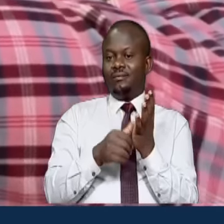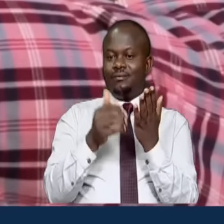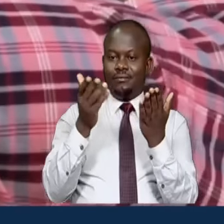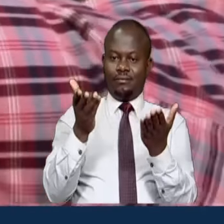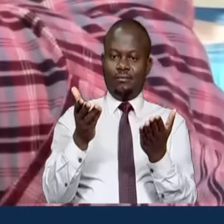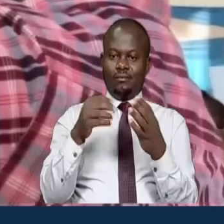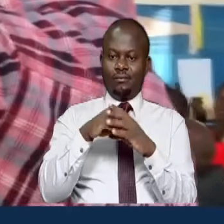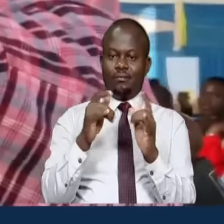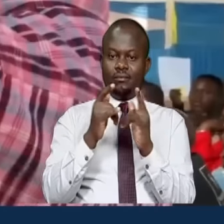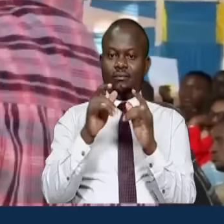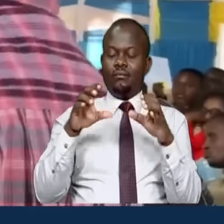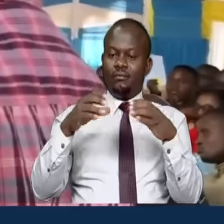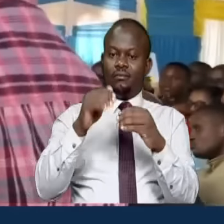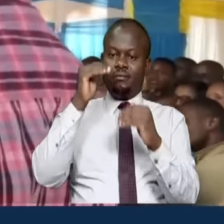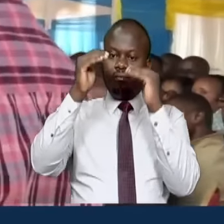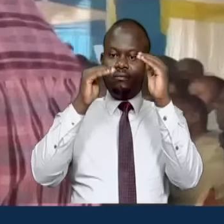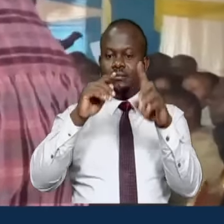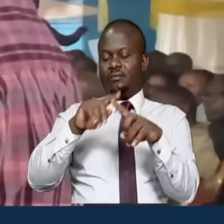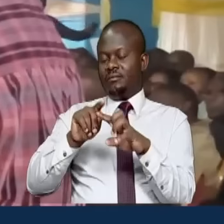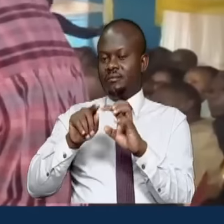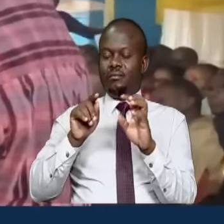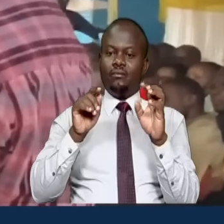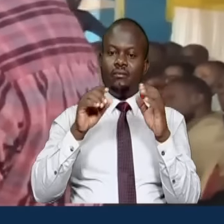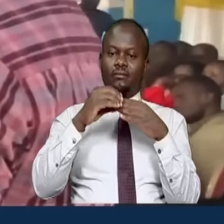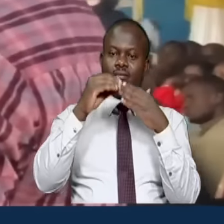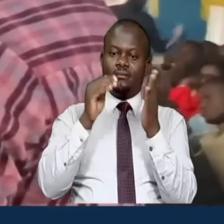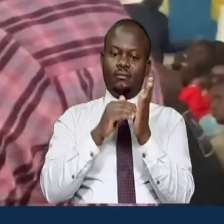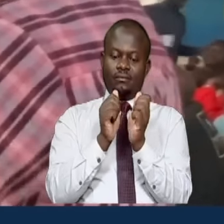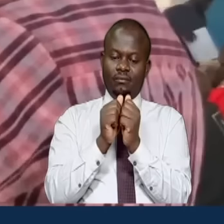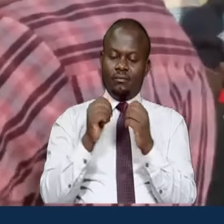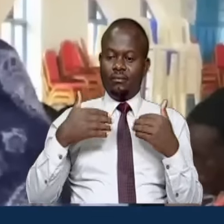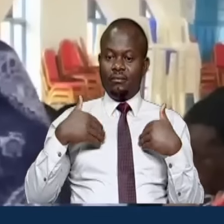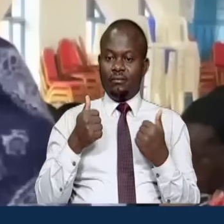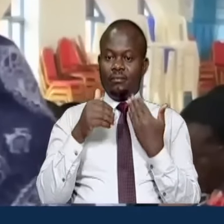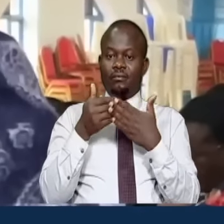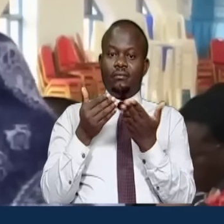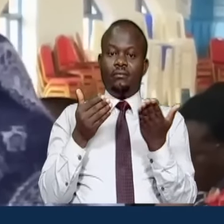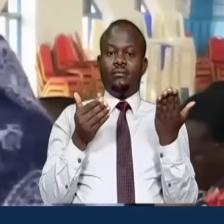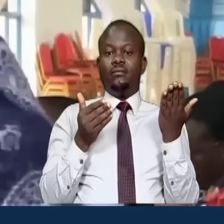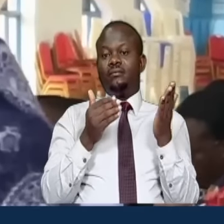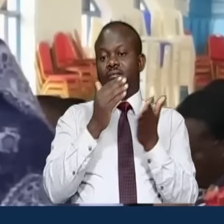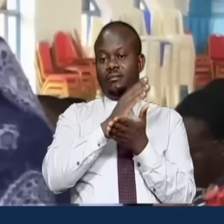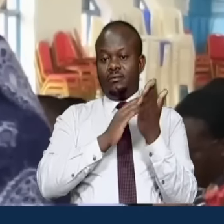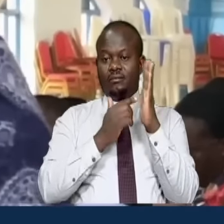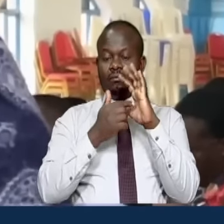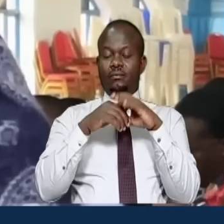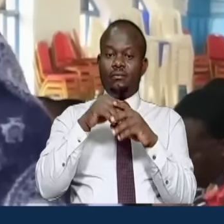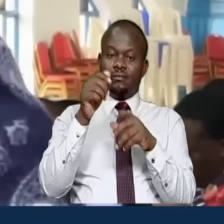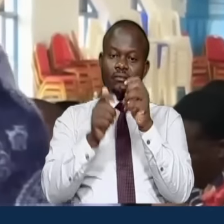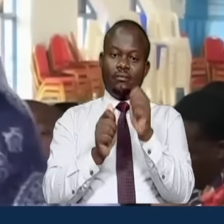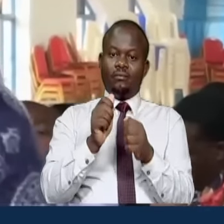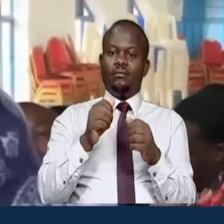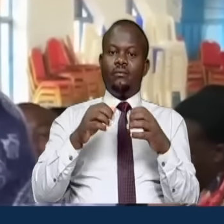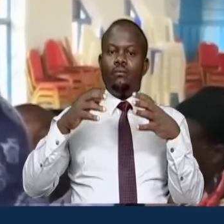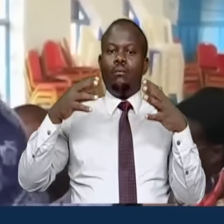Mu nama yahuje inzego zitandukanye zaba iz'ubuyobozi ndetse n'iz'ubuzima, hari abagaragaje ko amata bitashisha